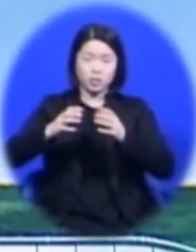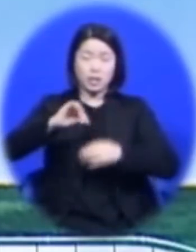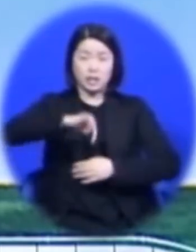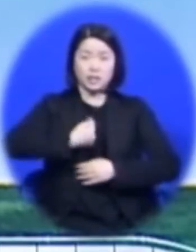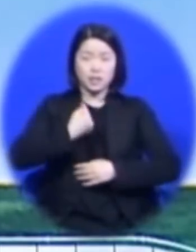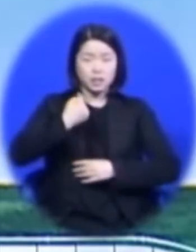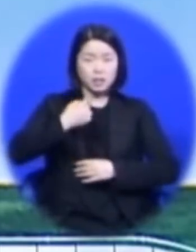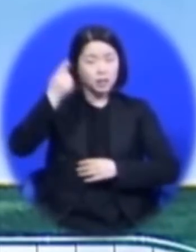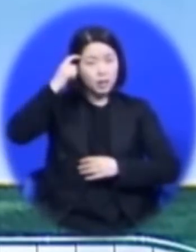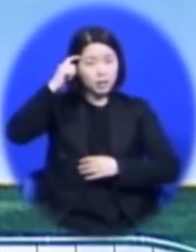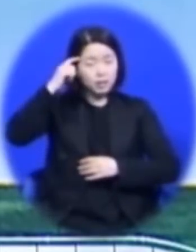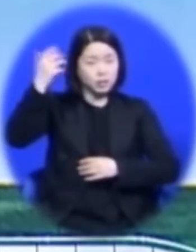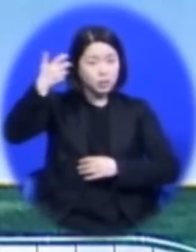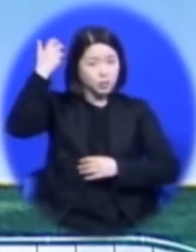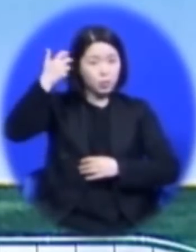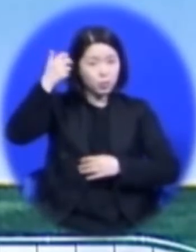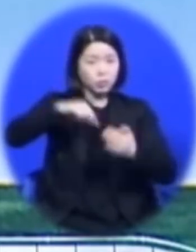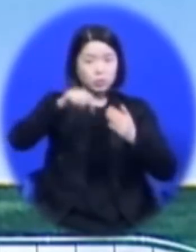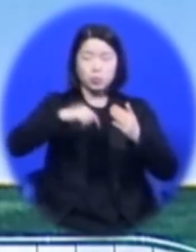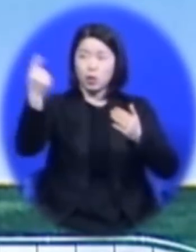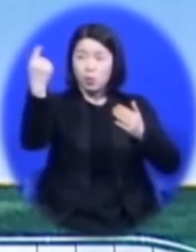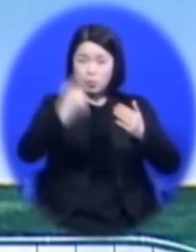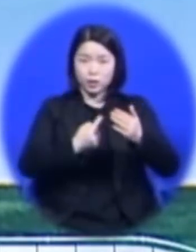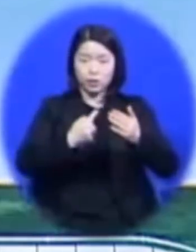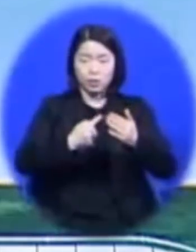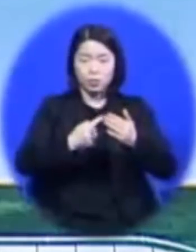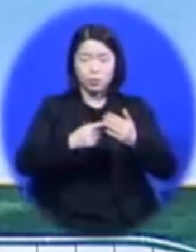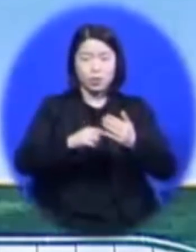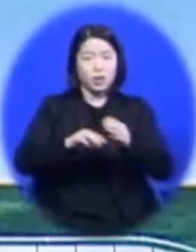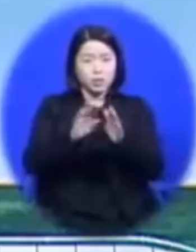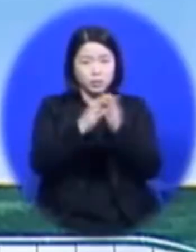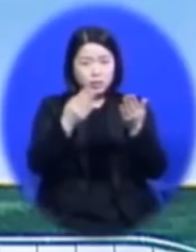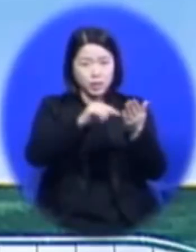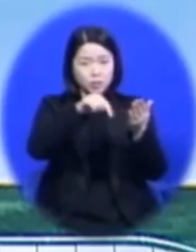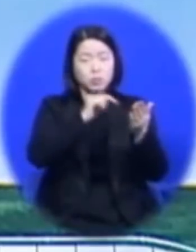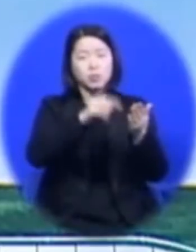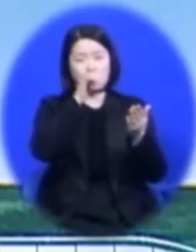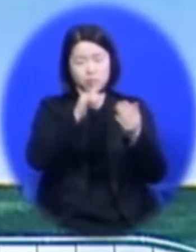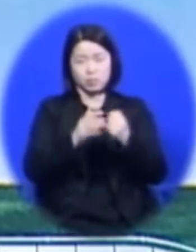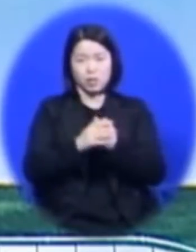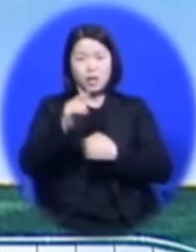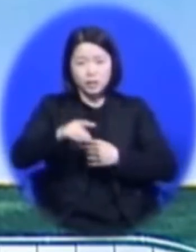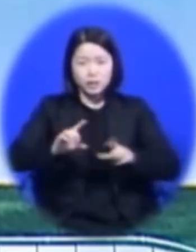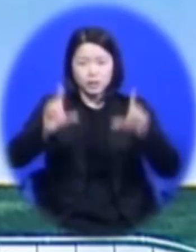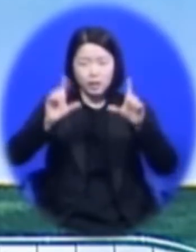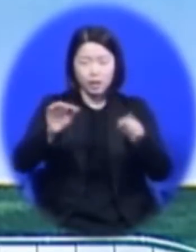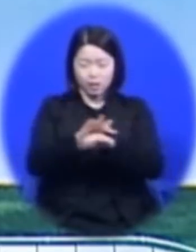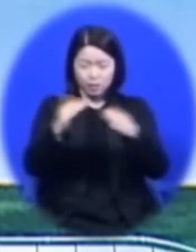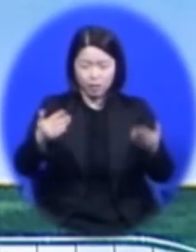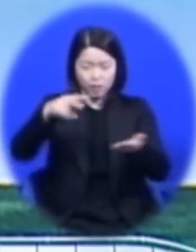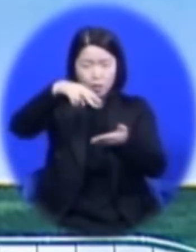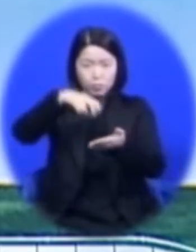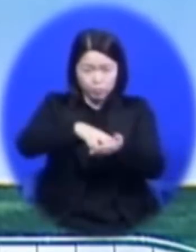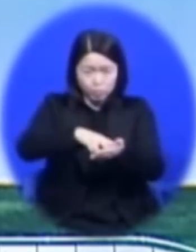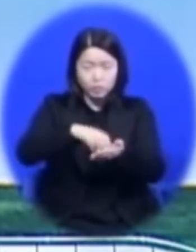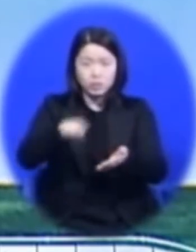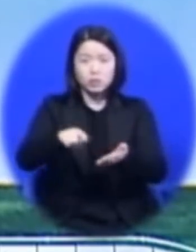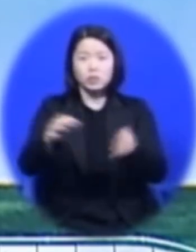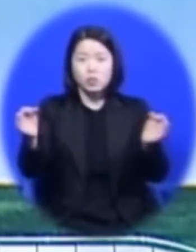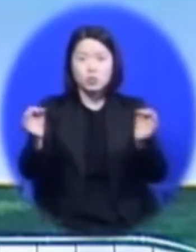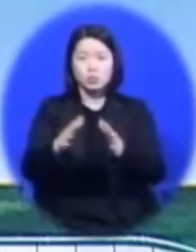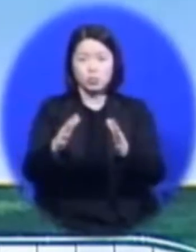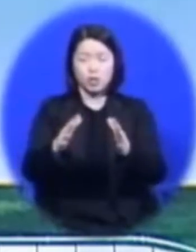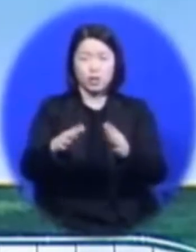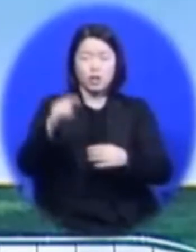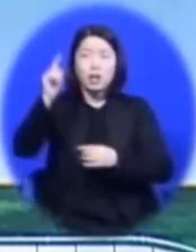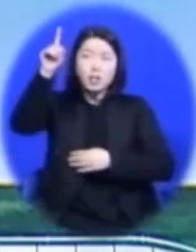자기 영혼 속에 들어왔다고 그가 자서전에서 그렇게 고백 그날 자기가 강단 할 때 무릎을 꿇는 바로 그 순간에